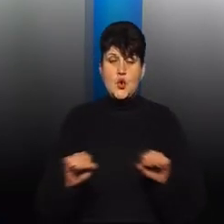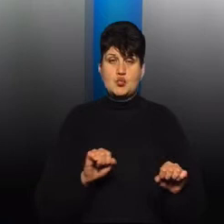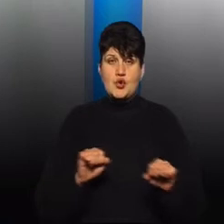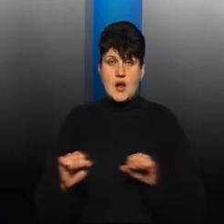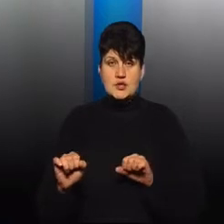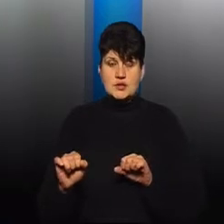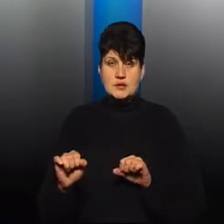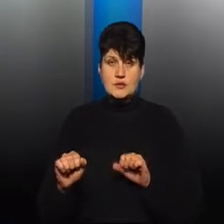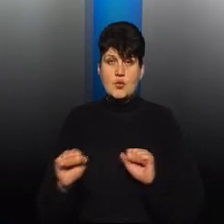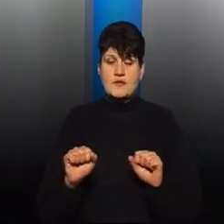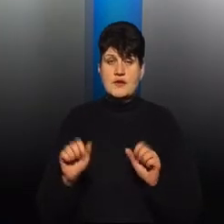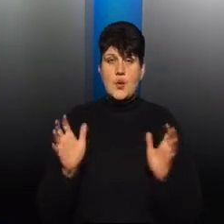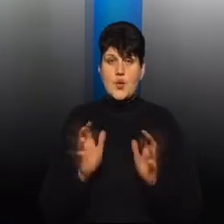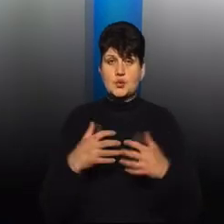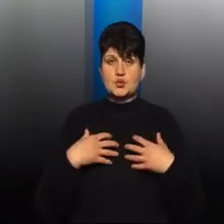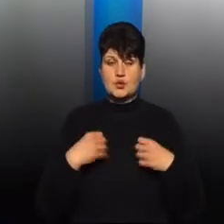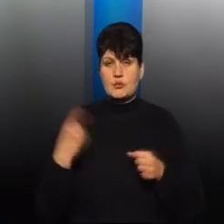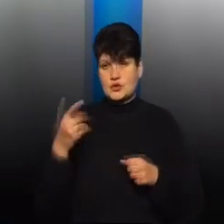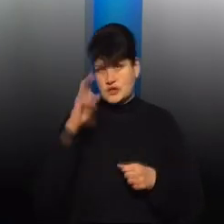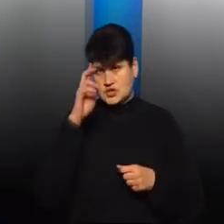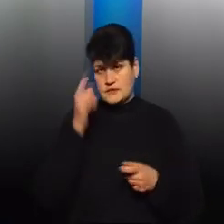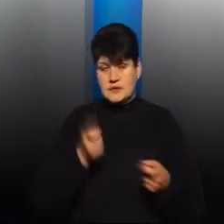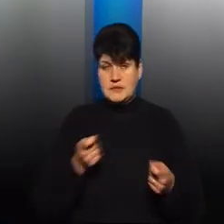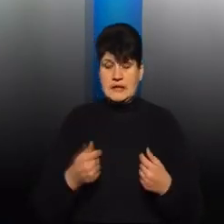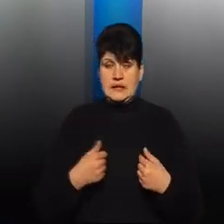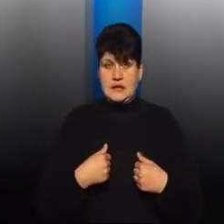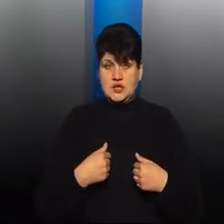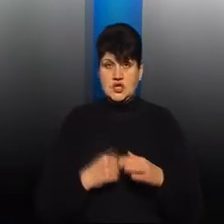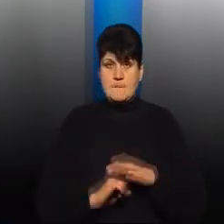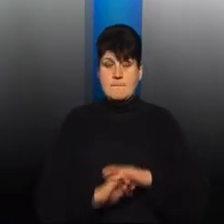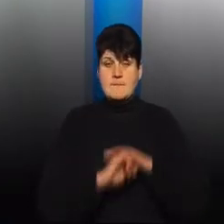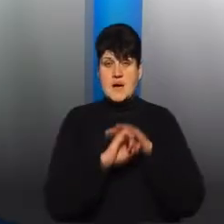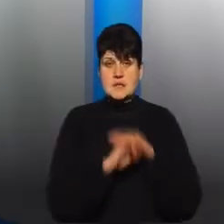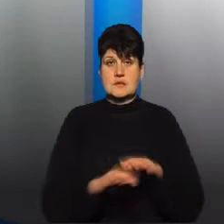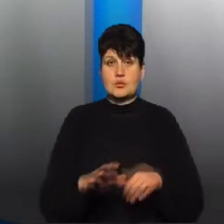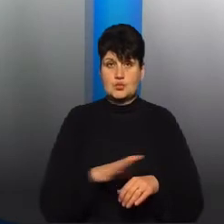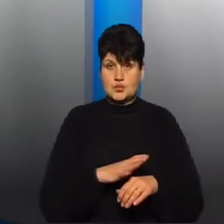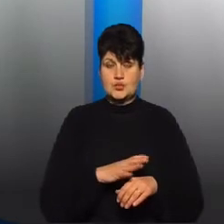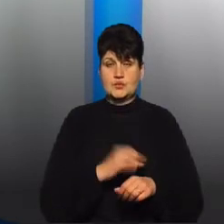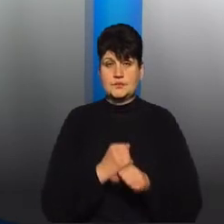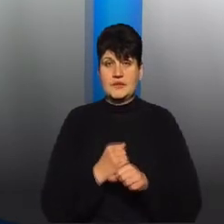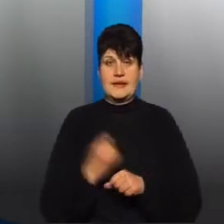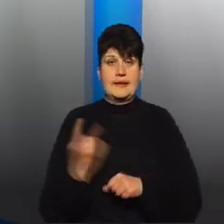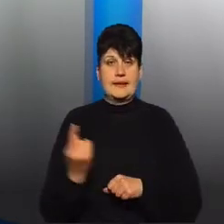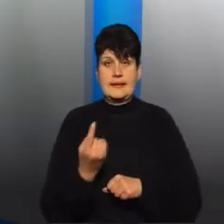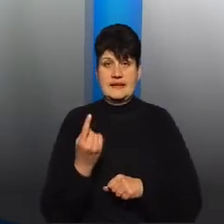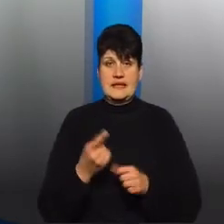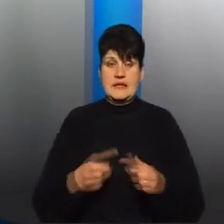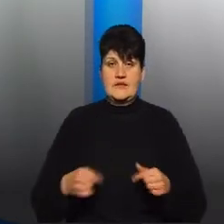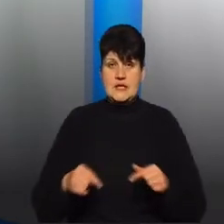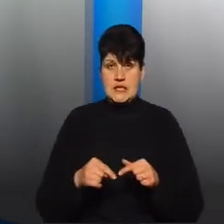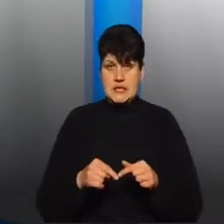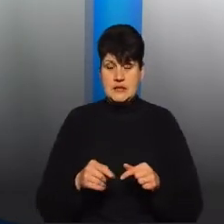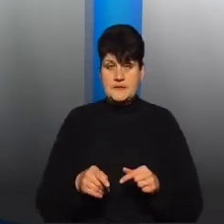Управління охорони здоров'я облдержадміністрації, на нашій базі було розгорнуте єдине відділення для